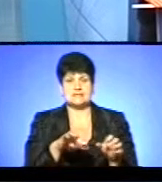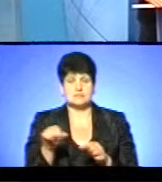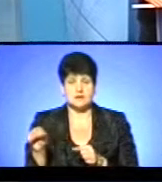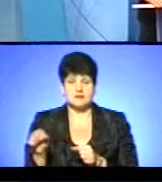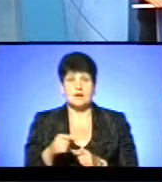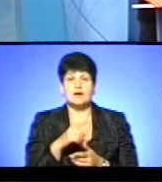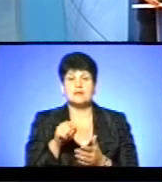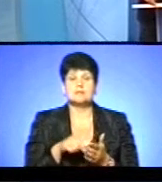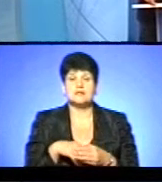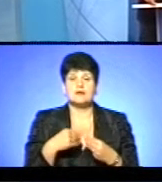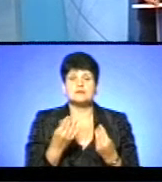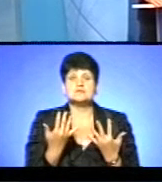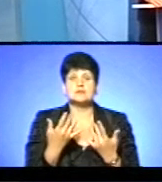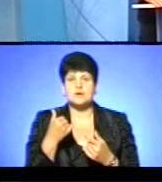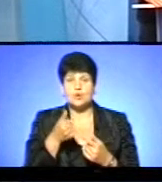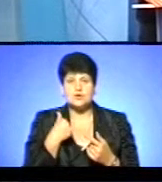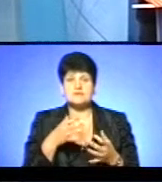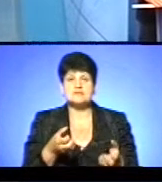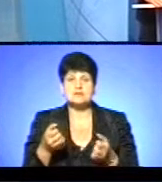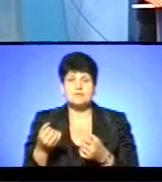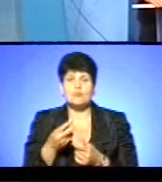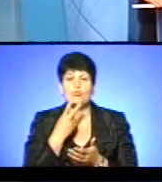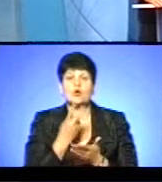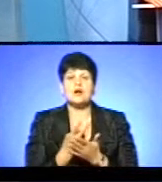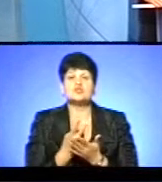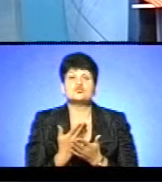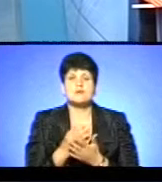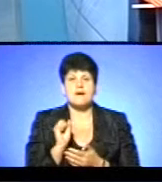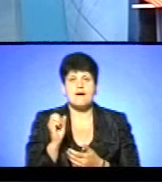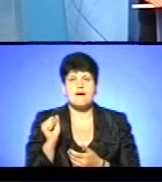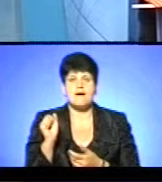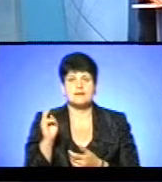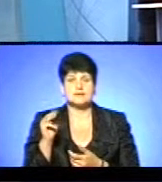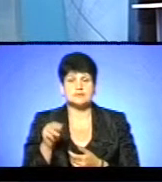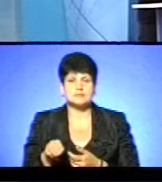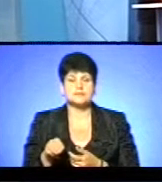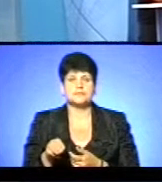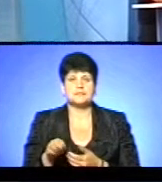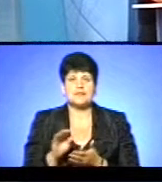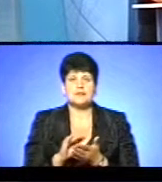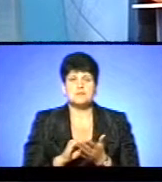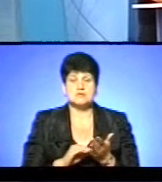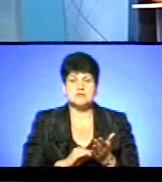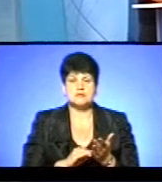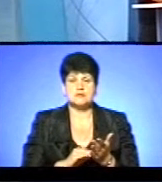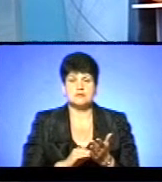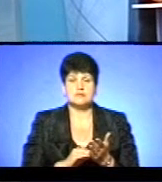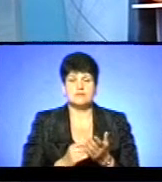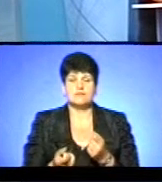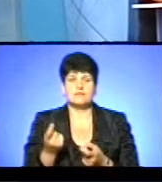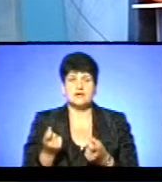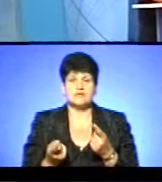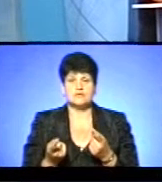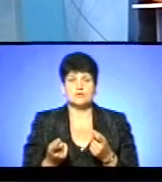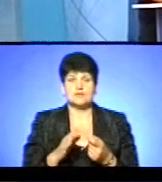задавши запитання, ви стільки років знімаєте ті сітки, покажіть хоч один акт, який складений по виявленню